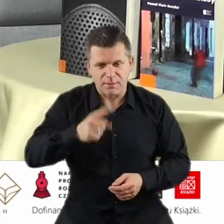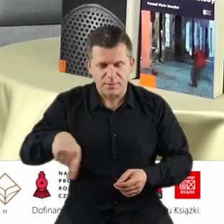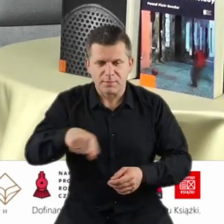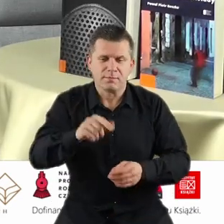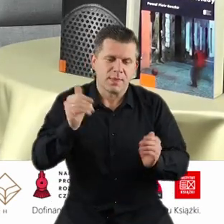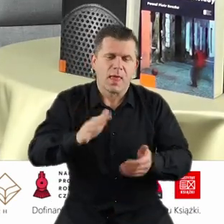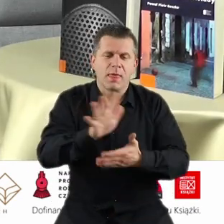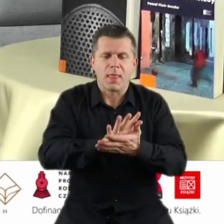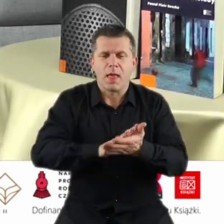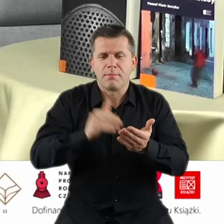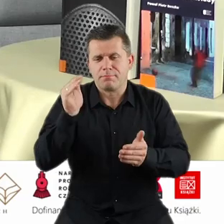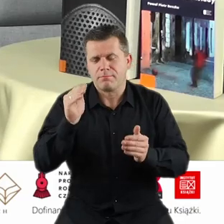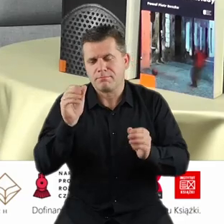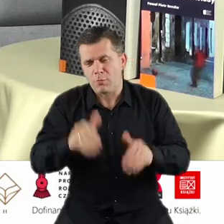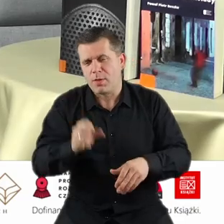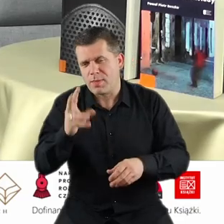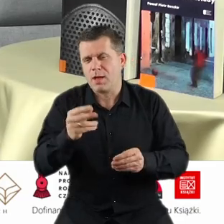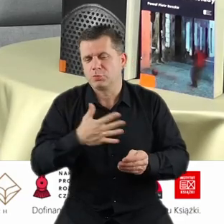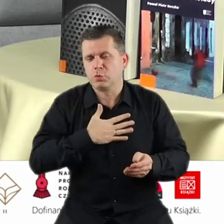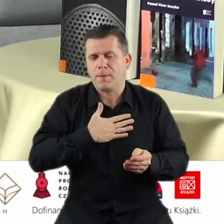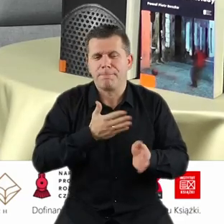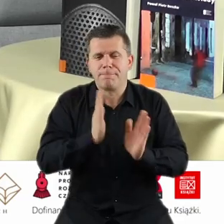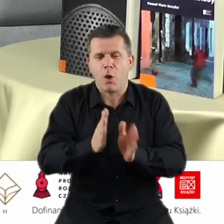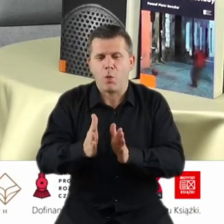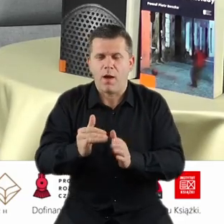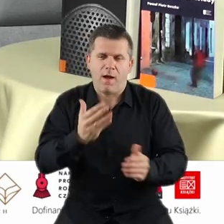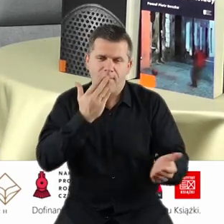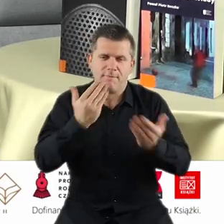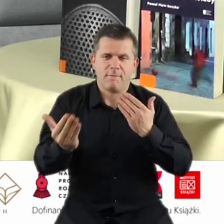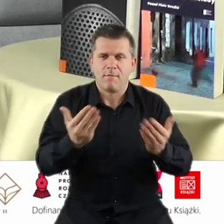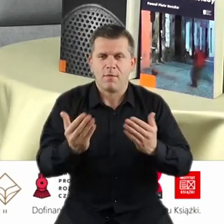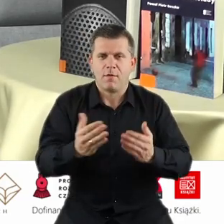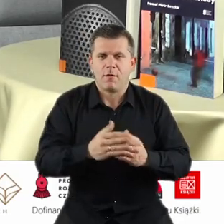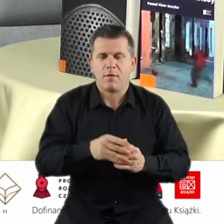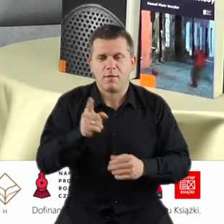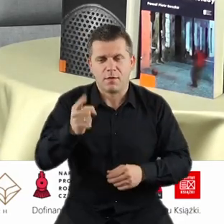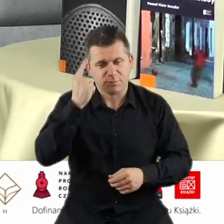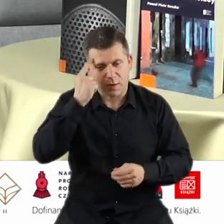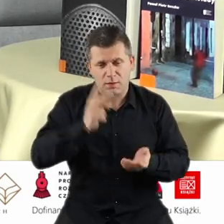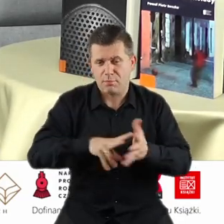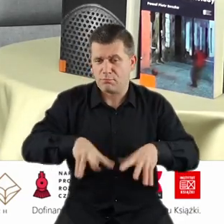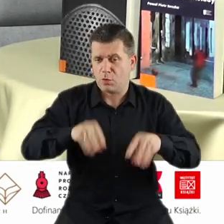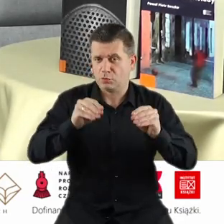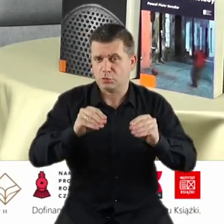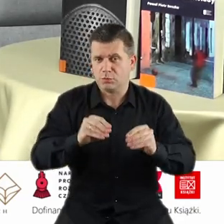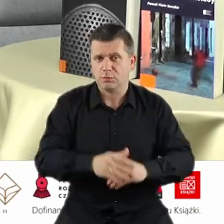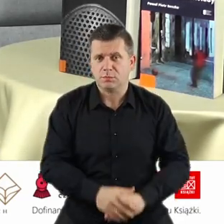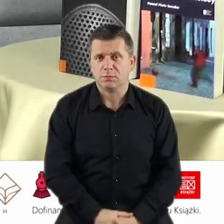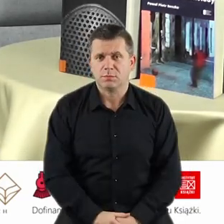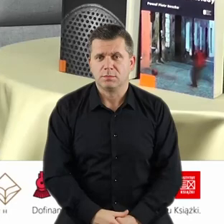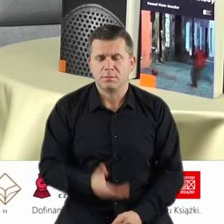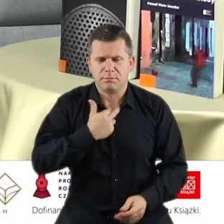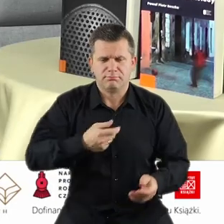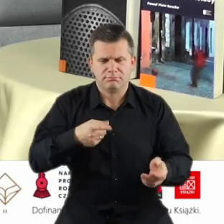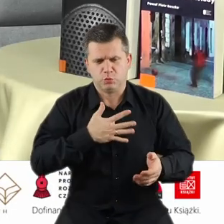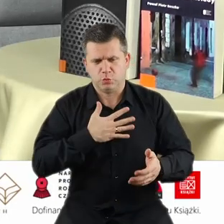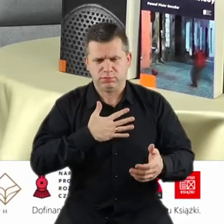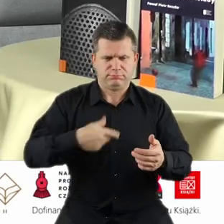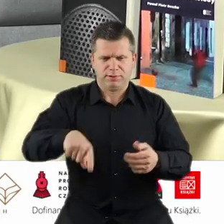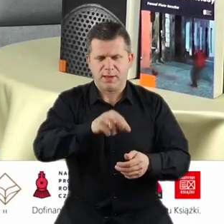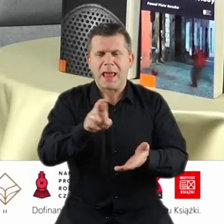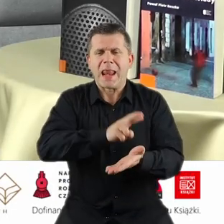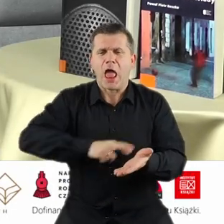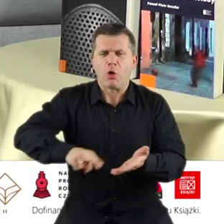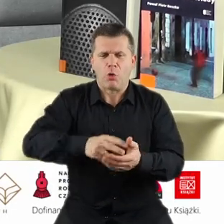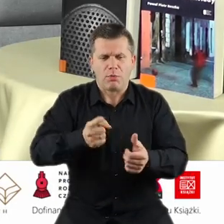tak się układają, mogą się tak układać i mogą wywołać taki obraz, o którym pani wspomniała na początku, mówiąc, że mamy tutaj do czynienia z regionem, który jest